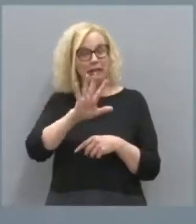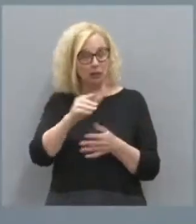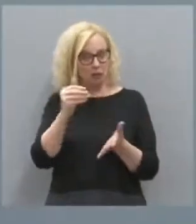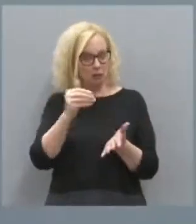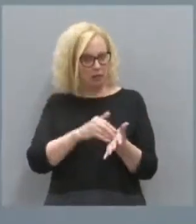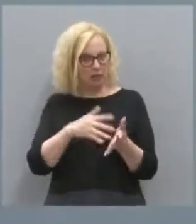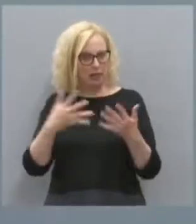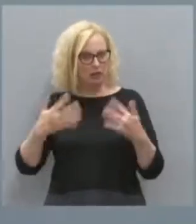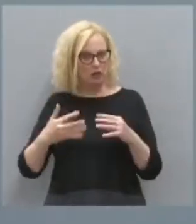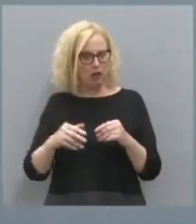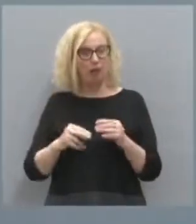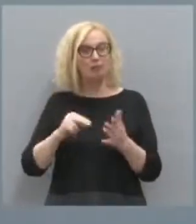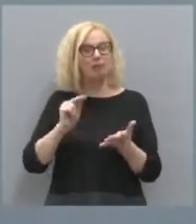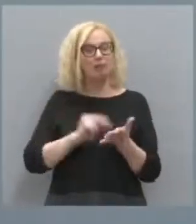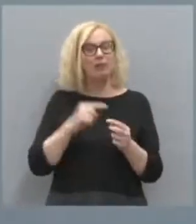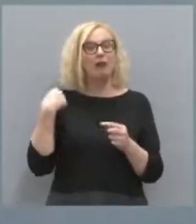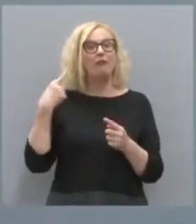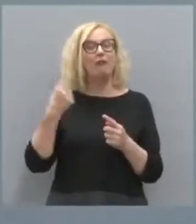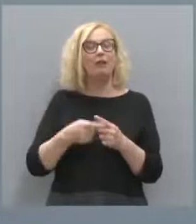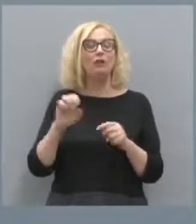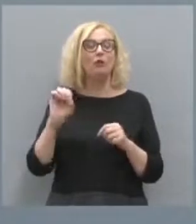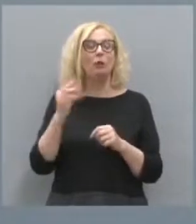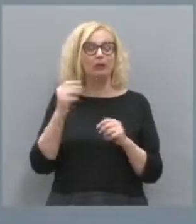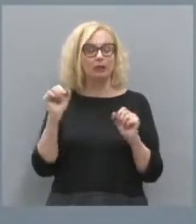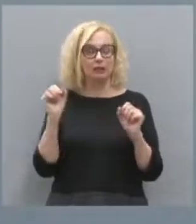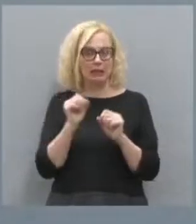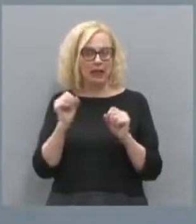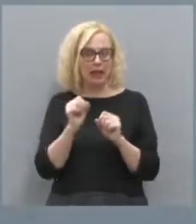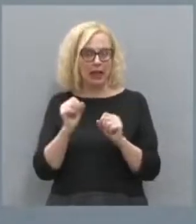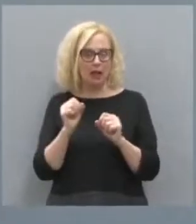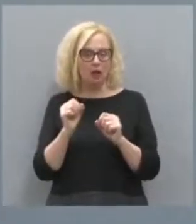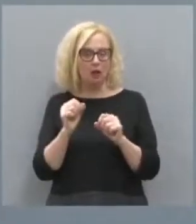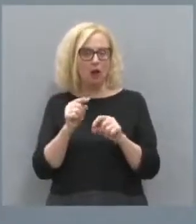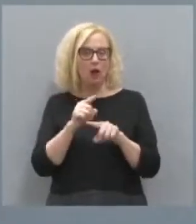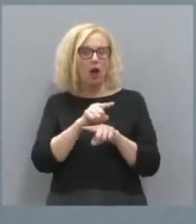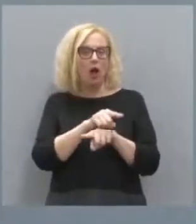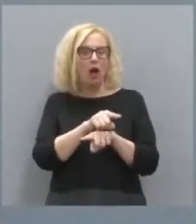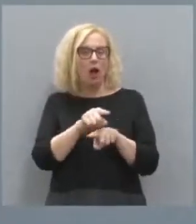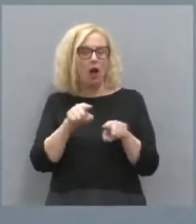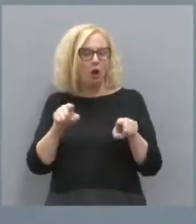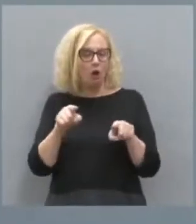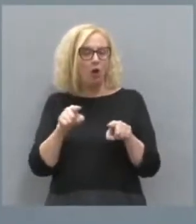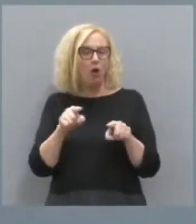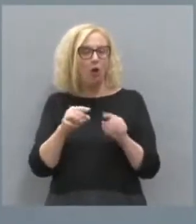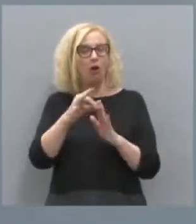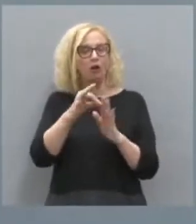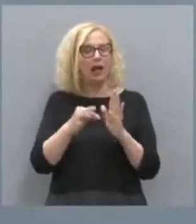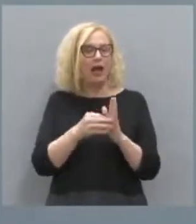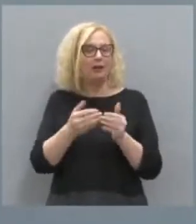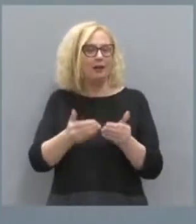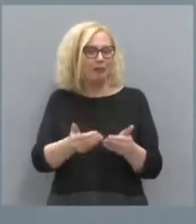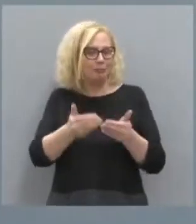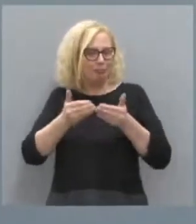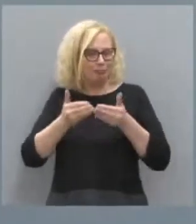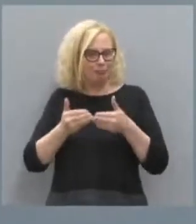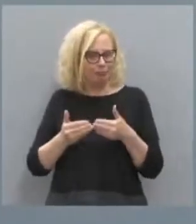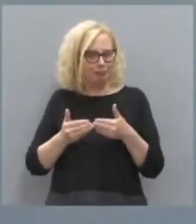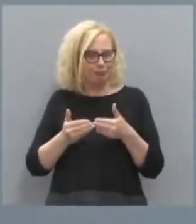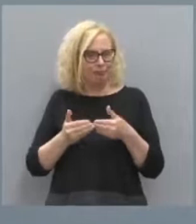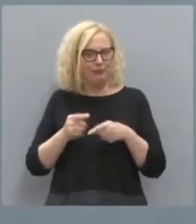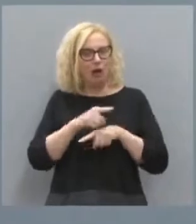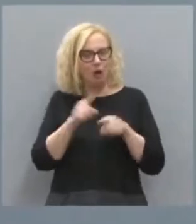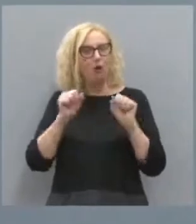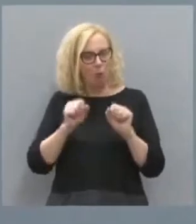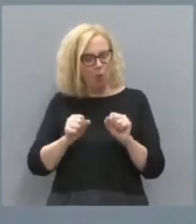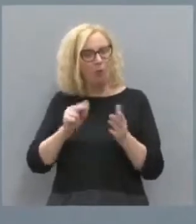fino al 15 di gennaio si chiaramente avviserà avvicineranno e quindi potranno possono prenotarsi in